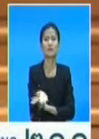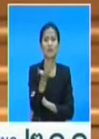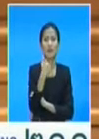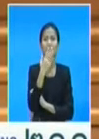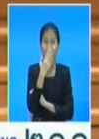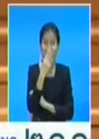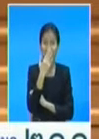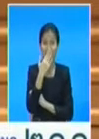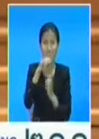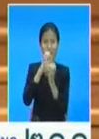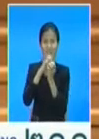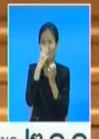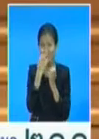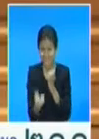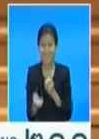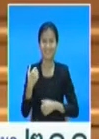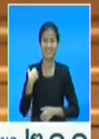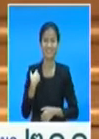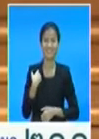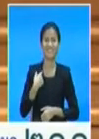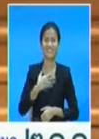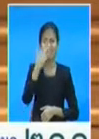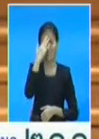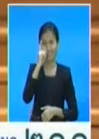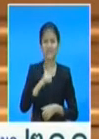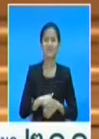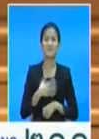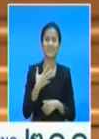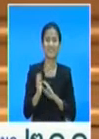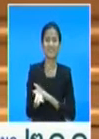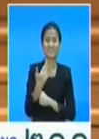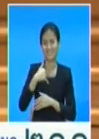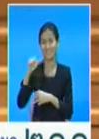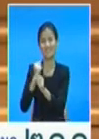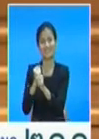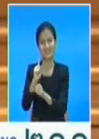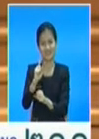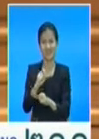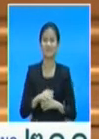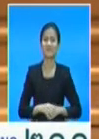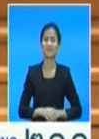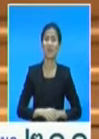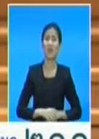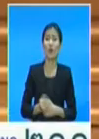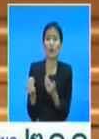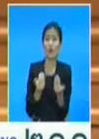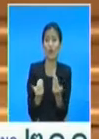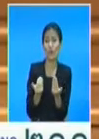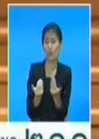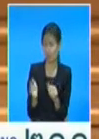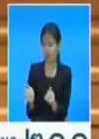กผมกดน้ำทิ้งเลยไปทำงานไม่ได้เพราะไม่มีฟันใส่ลูกก็เป็นภูมิแพ้ทั้งหมด2ค